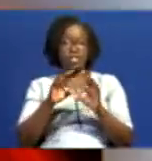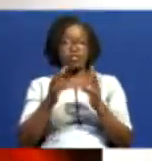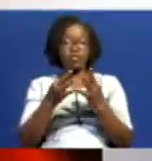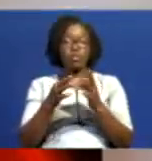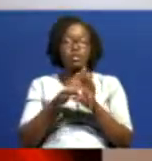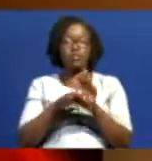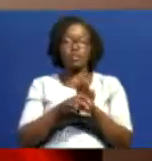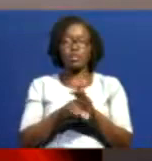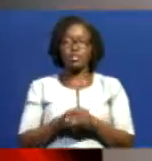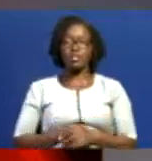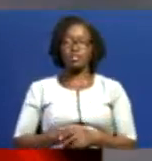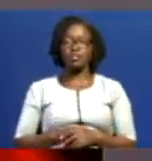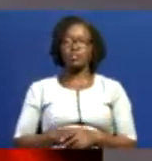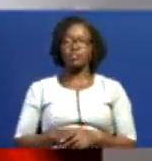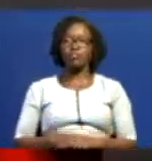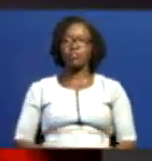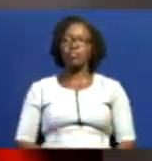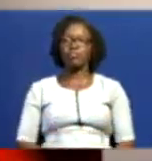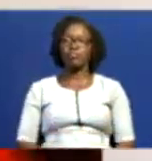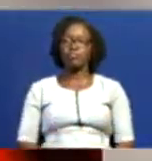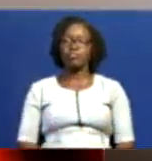comply.